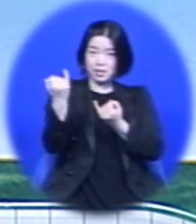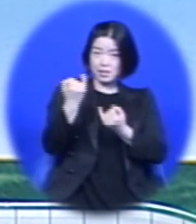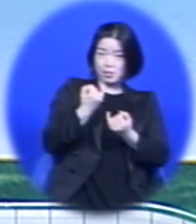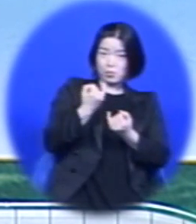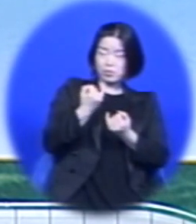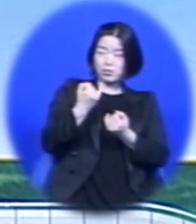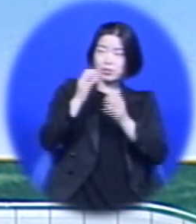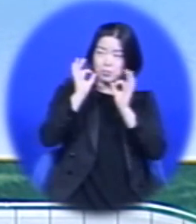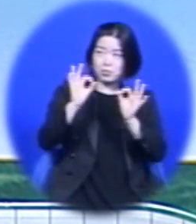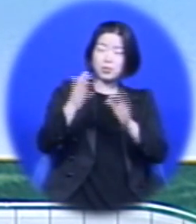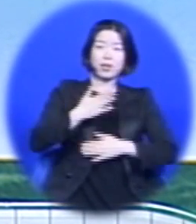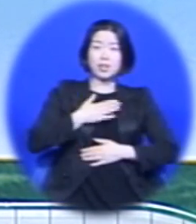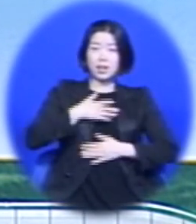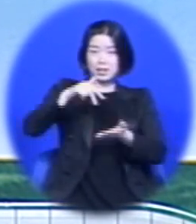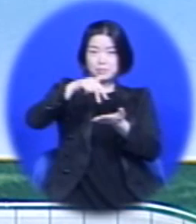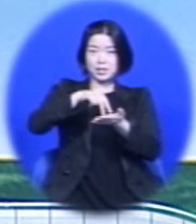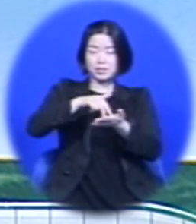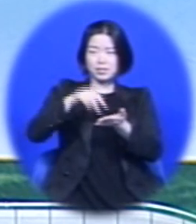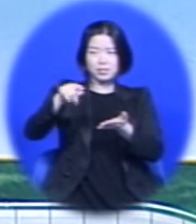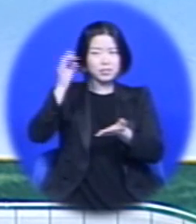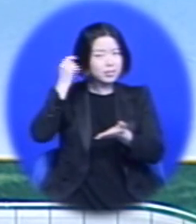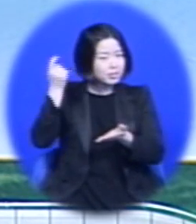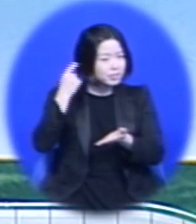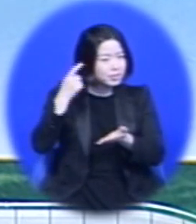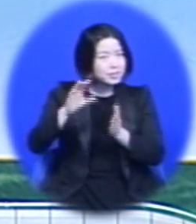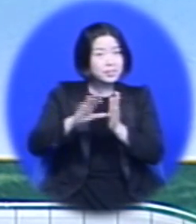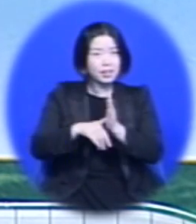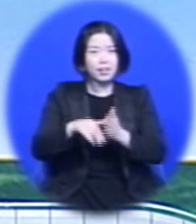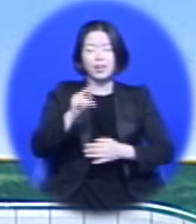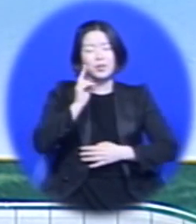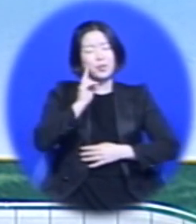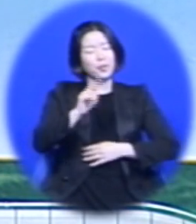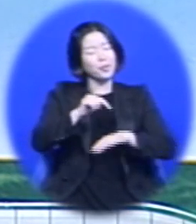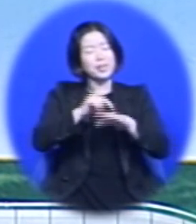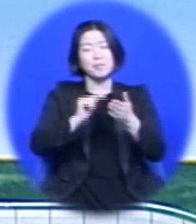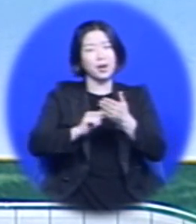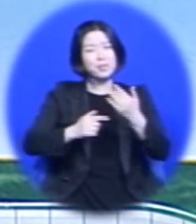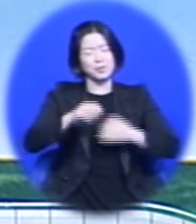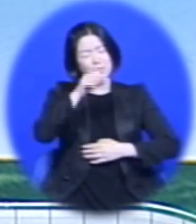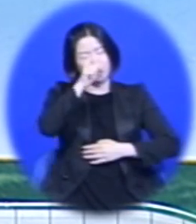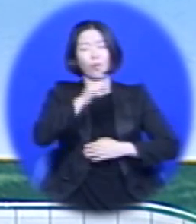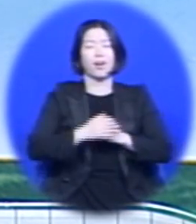것을 아버지의 입장에서 그것을 들을 때 너무나 마음이 좋더라고요.